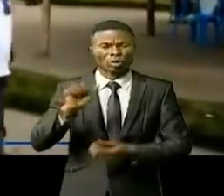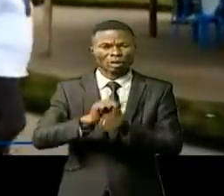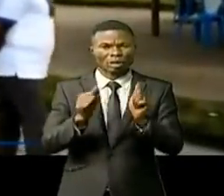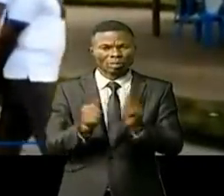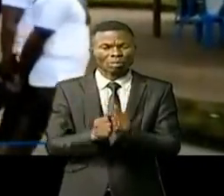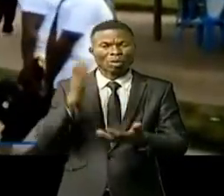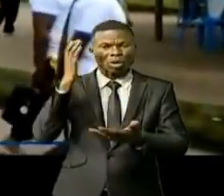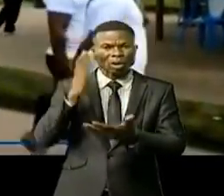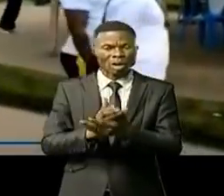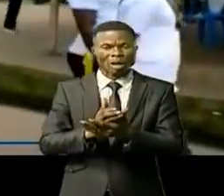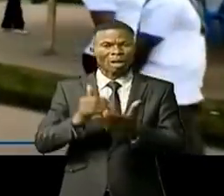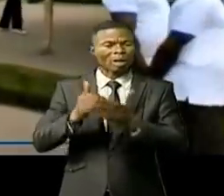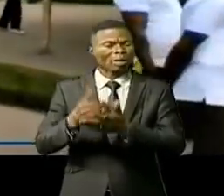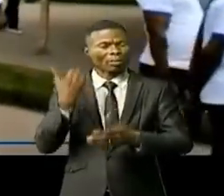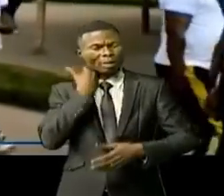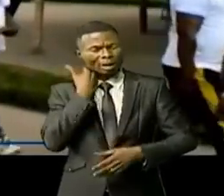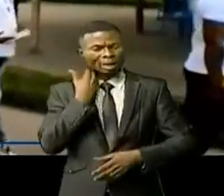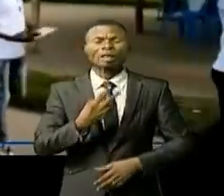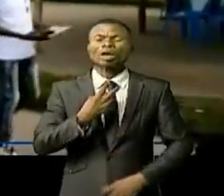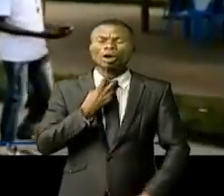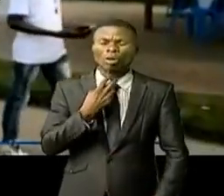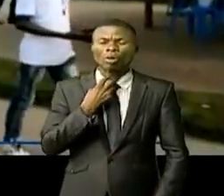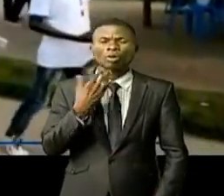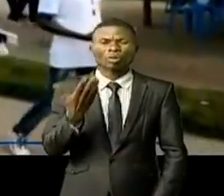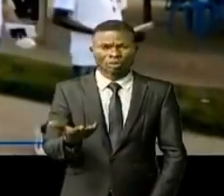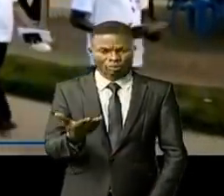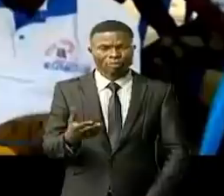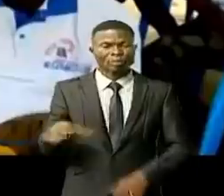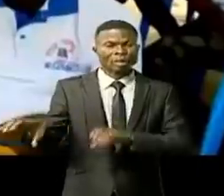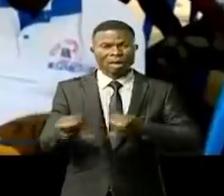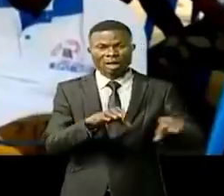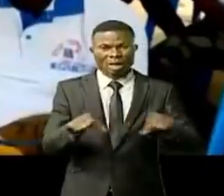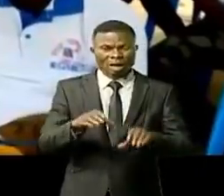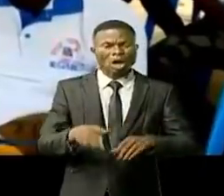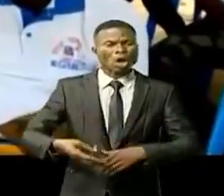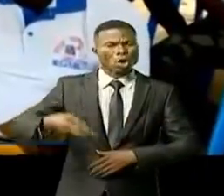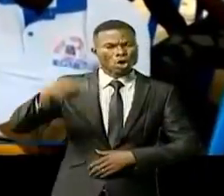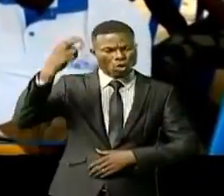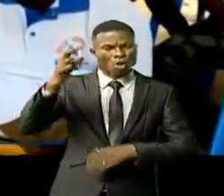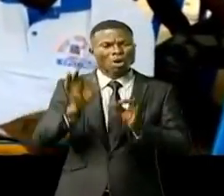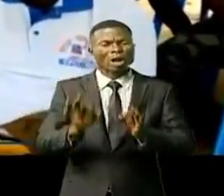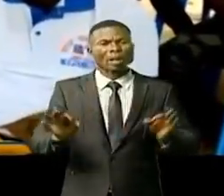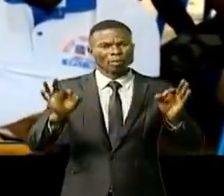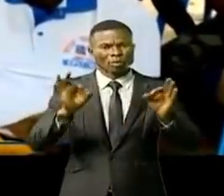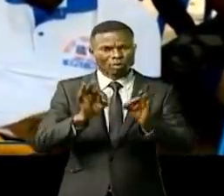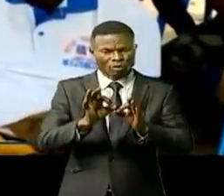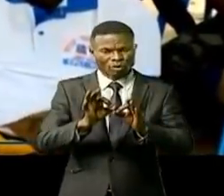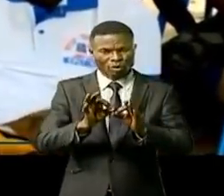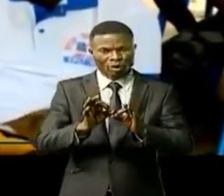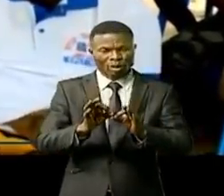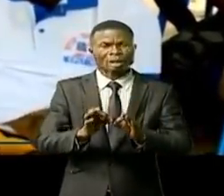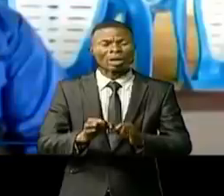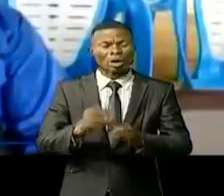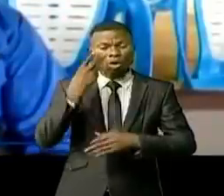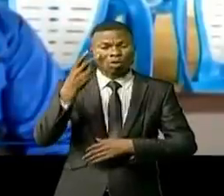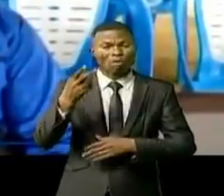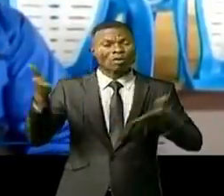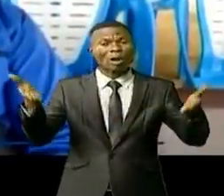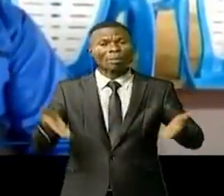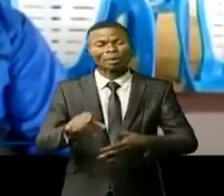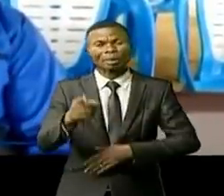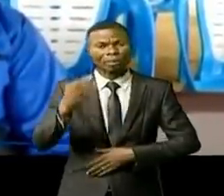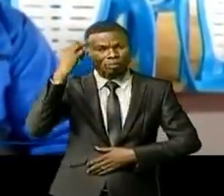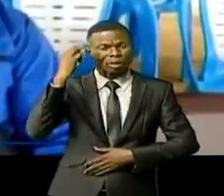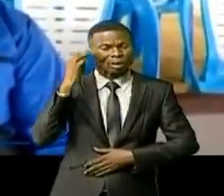lutte contre la tuberculose. Cette cérémonie de haute facture a connu la participation du